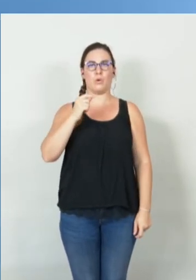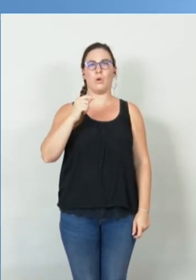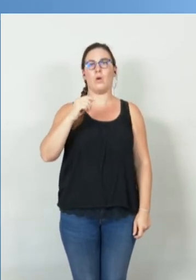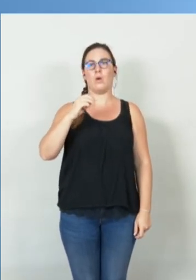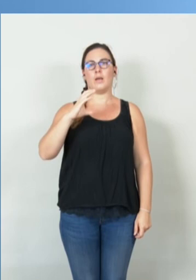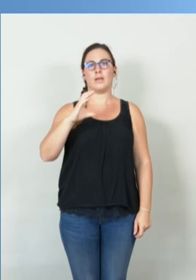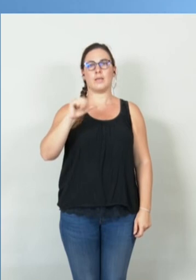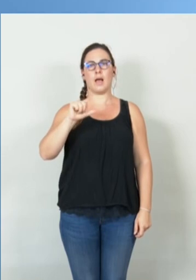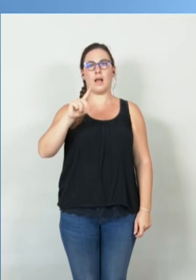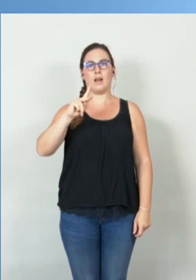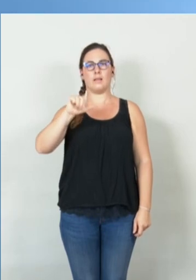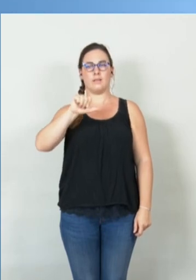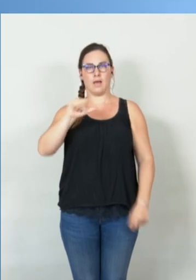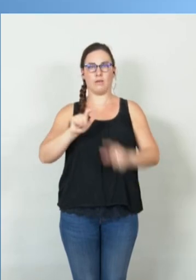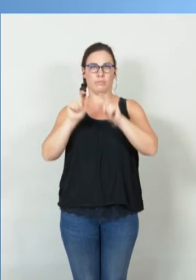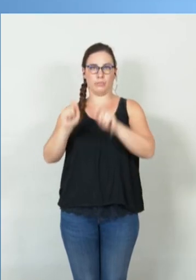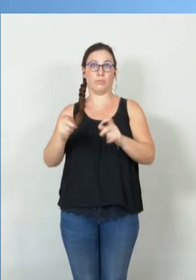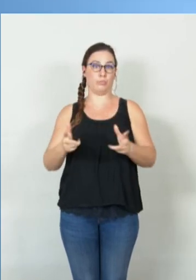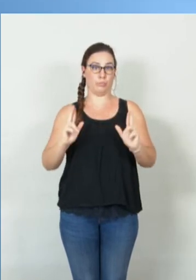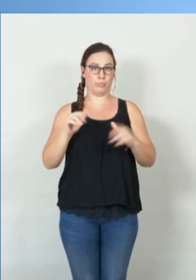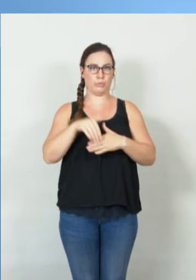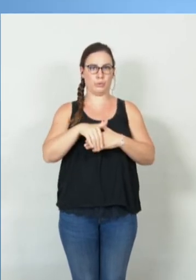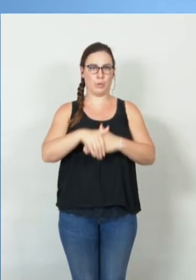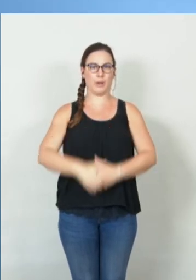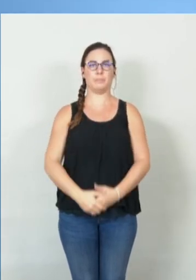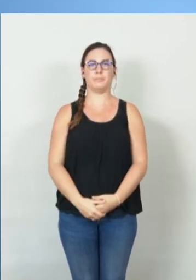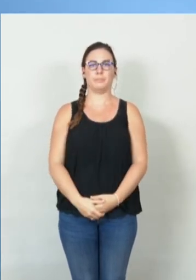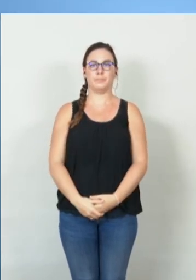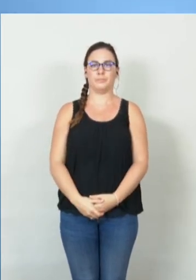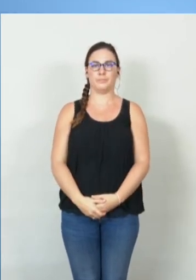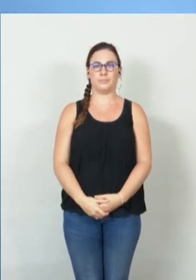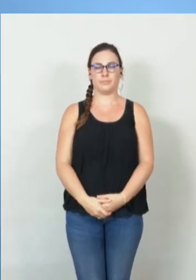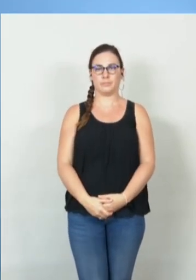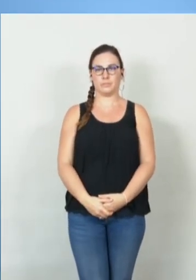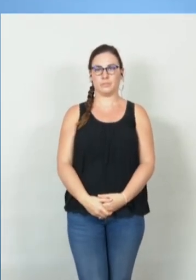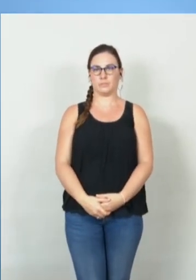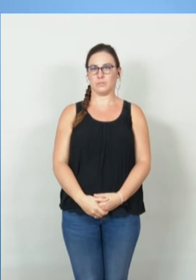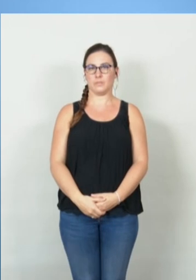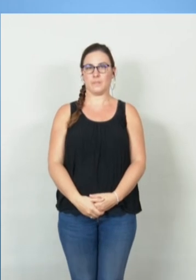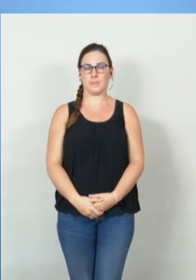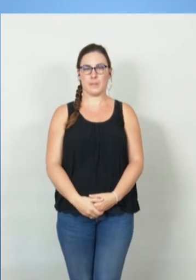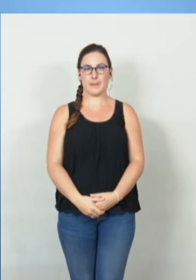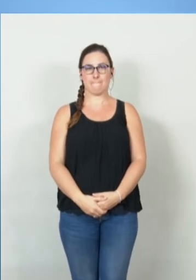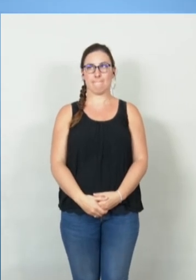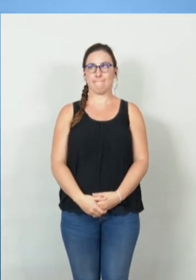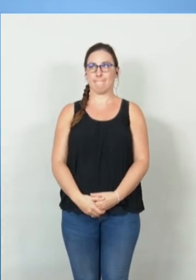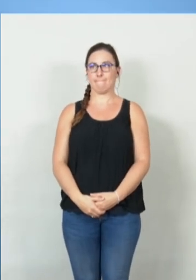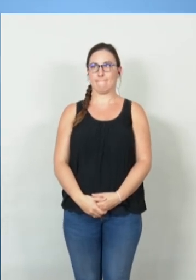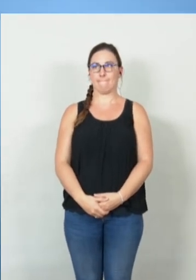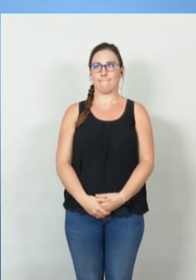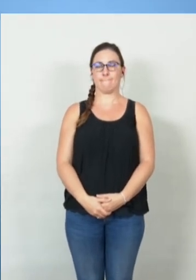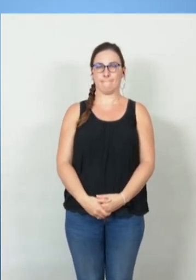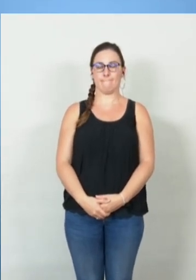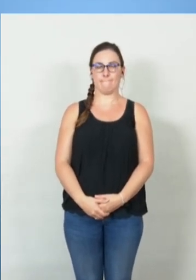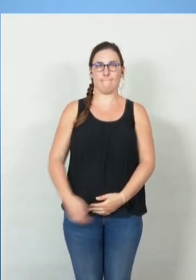Martin et Lisa maçon Laure donne pouvoir à Madame Schuman pour la séance mais